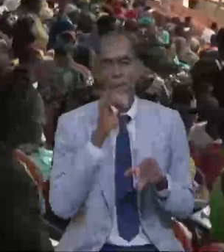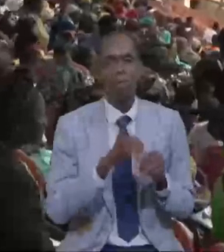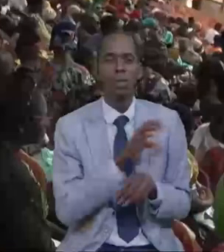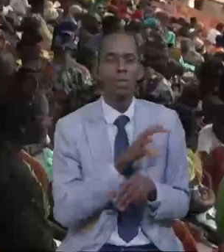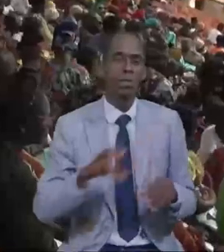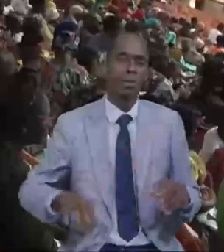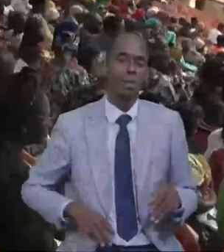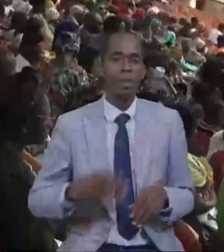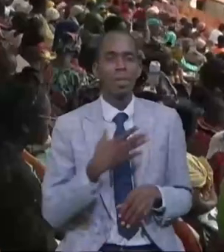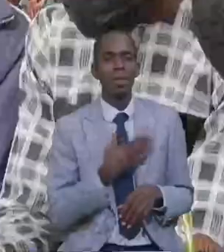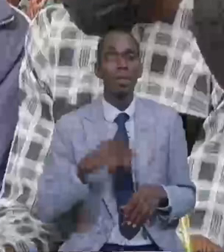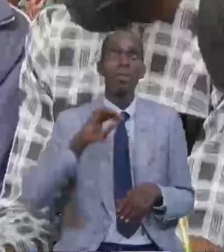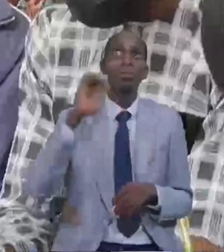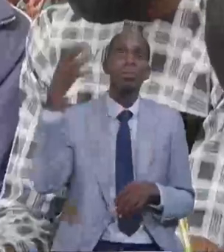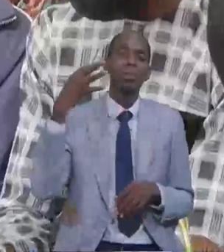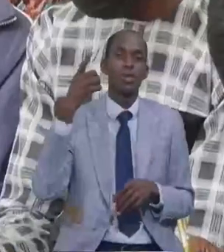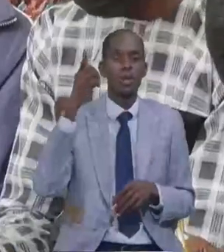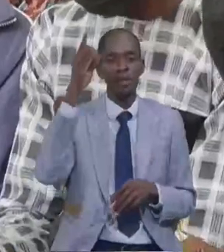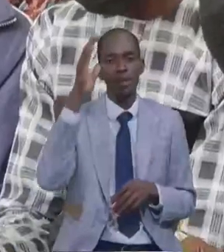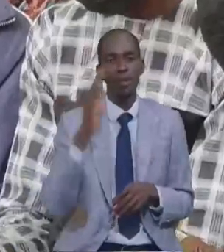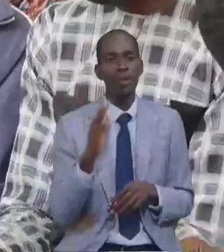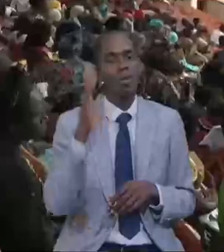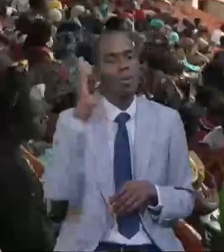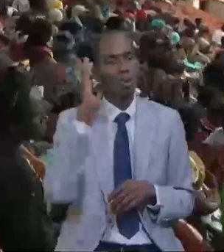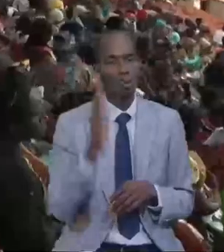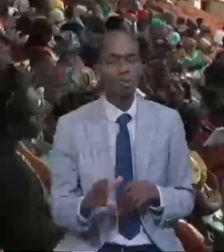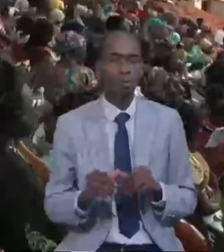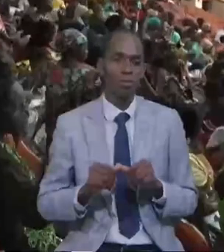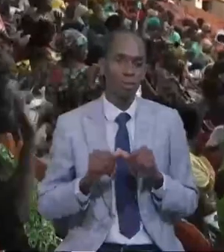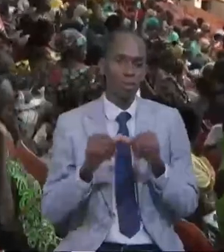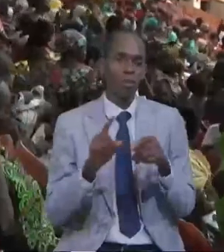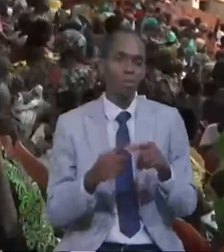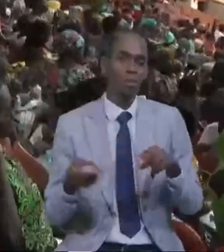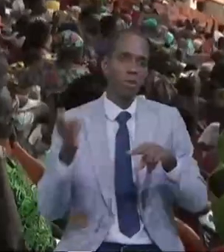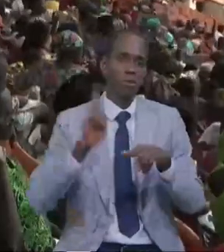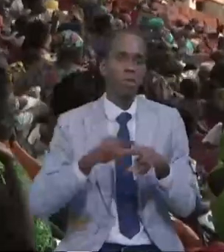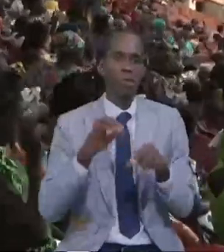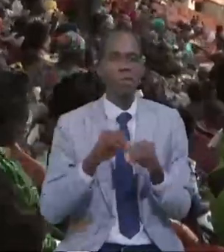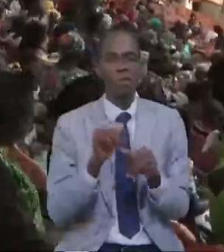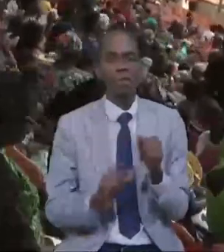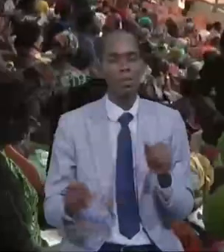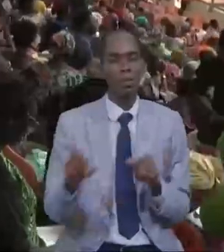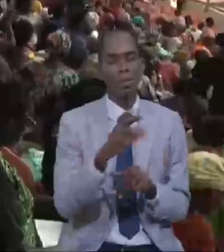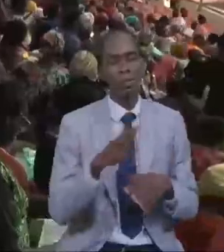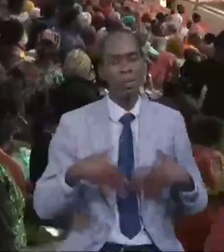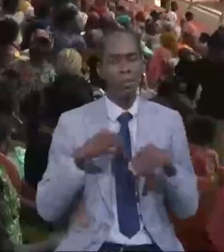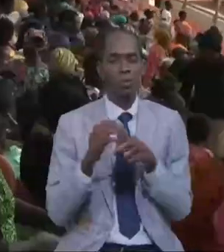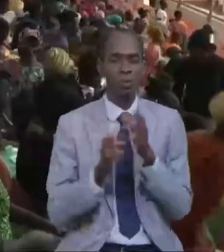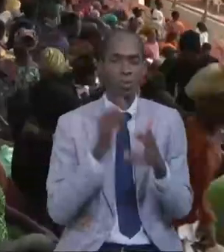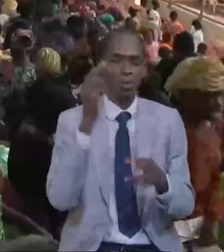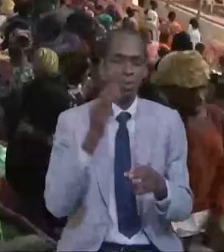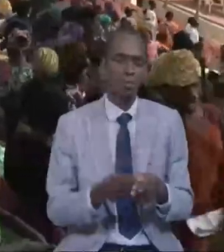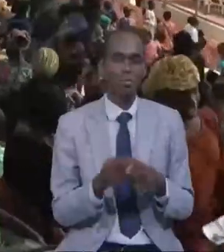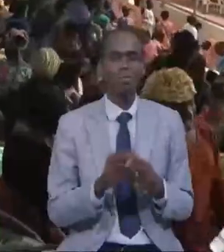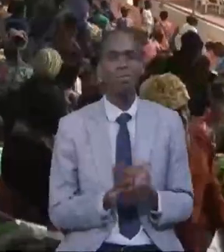dans chacune de nos vies. Où es-tu là-bas? Pourquoi ne pas te lever et dire, Seigneur, me